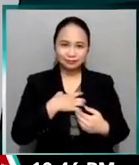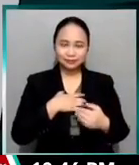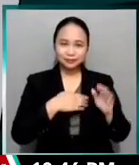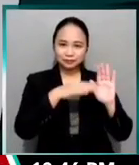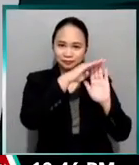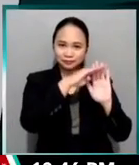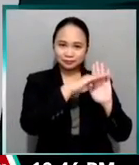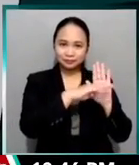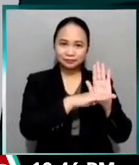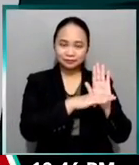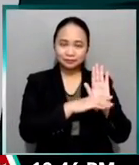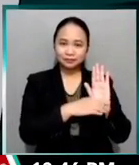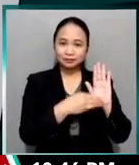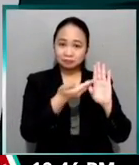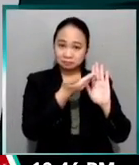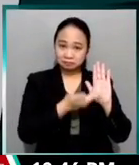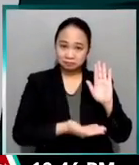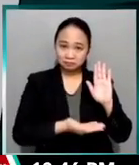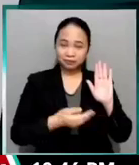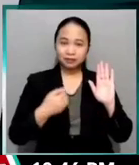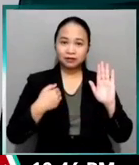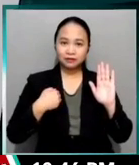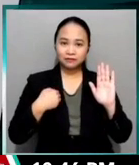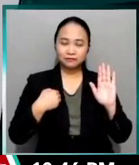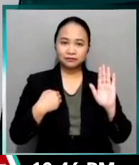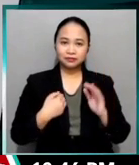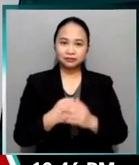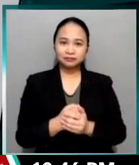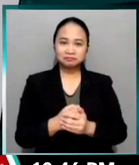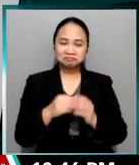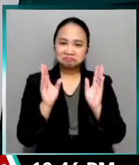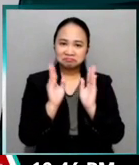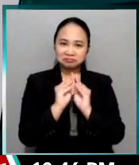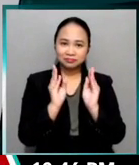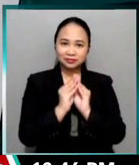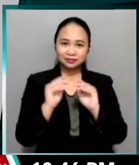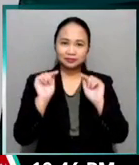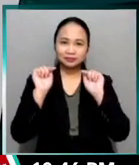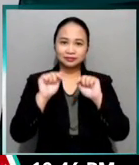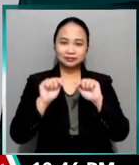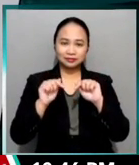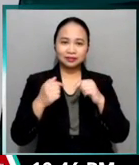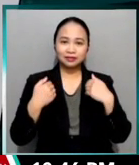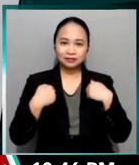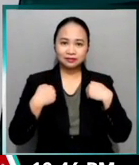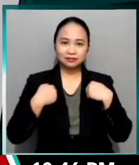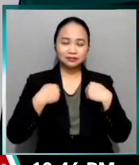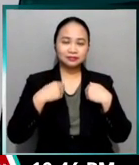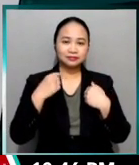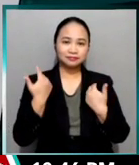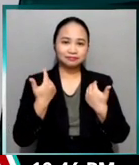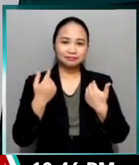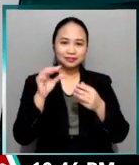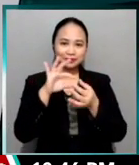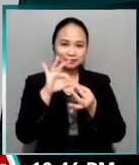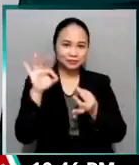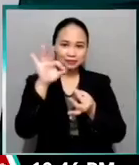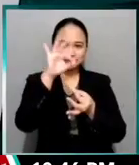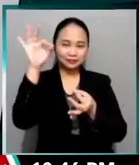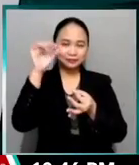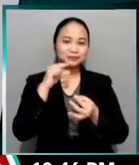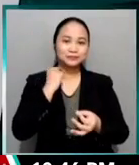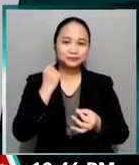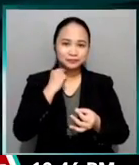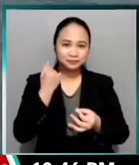ang conference na dinaluhan ng mga exorcist priest kabilang si Father Kabading kung saan lumutang ang usapin kung demonic